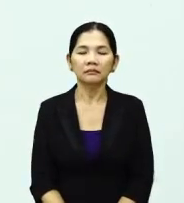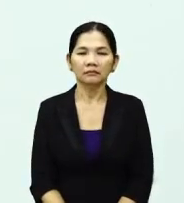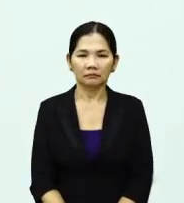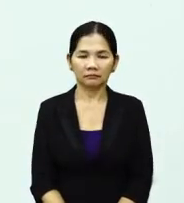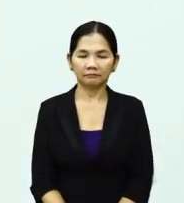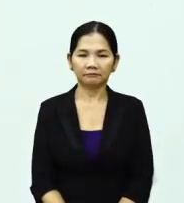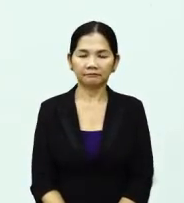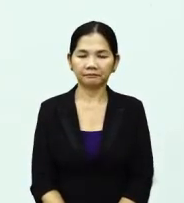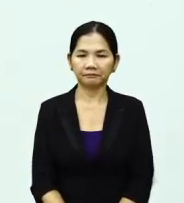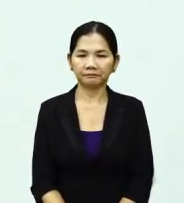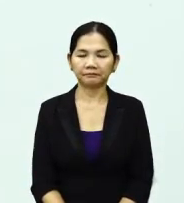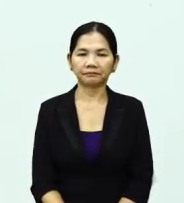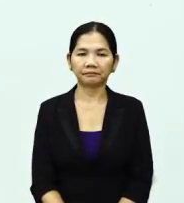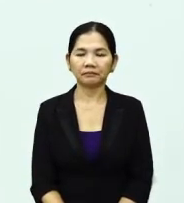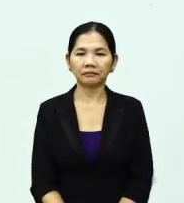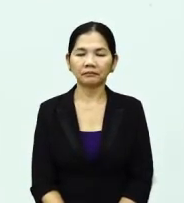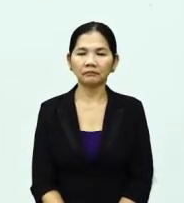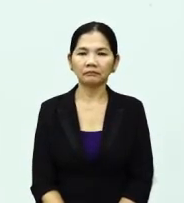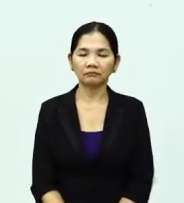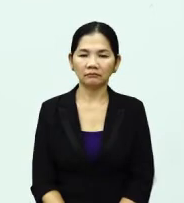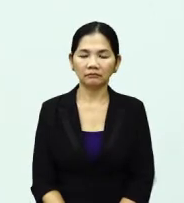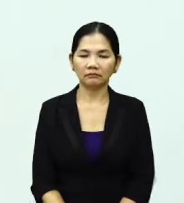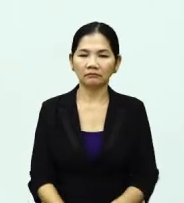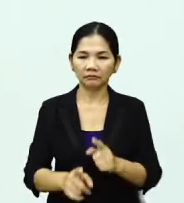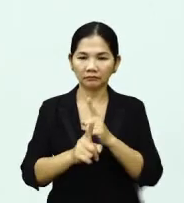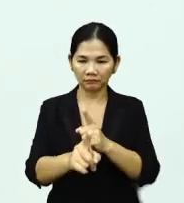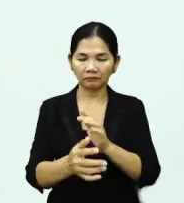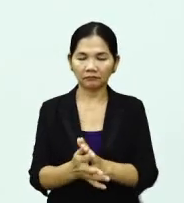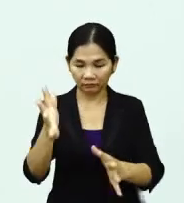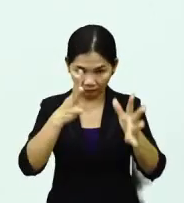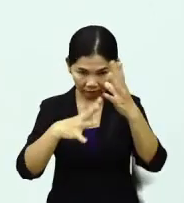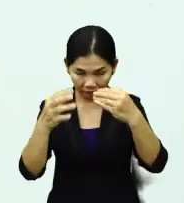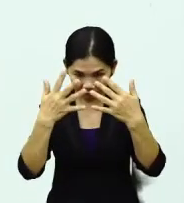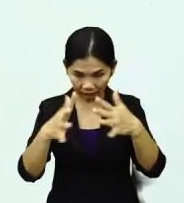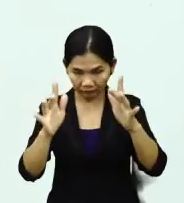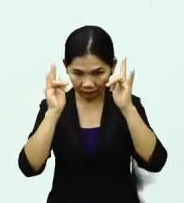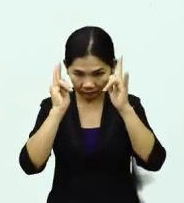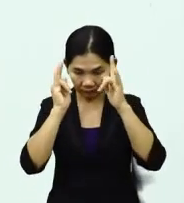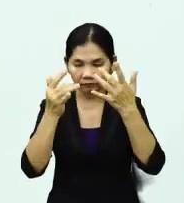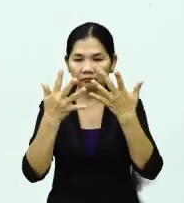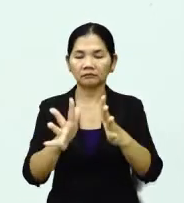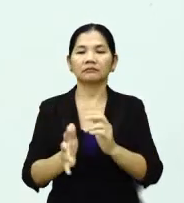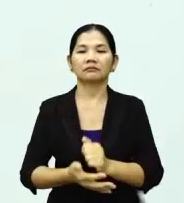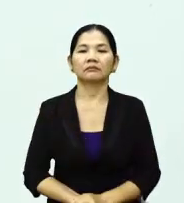Cảm ơn mà biệt sâu đổi. Chà lùm nóp lên nó cố bằng riêng con chẳng nè con á. Chà